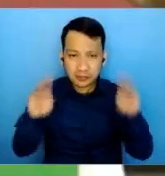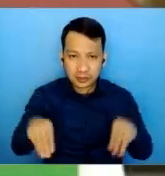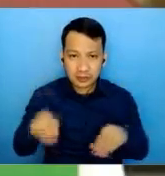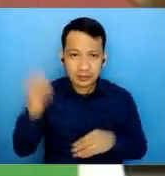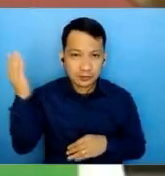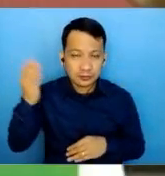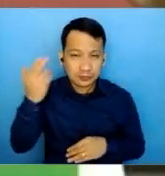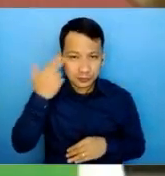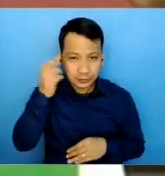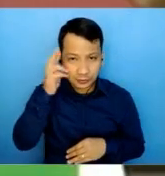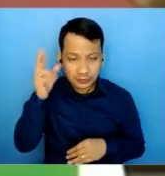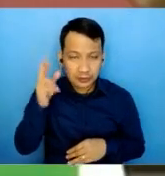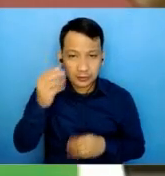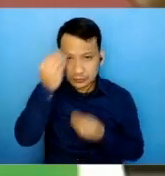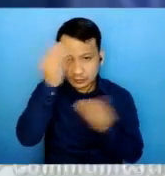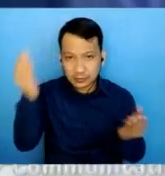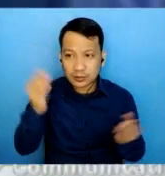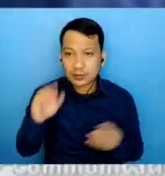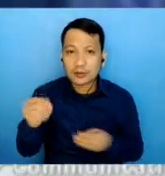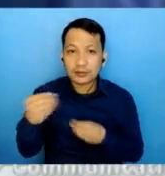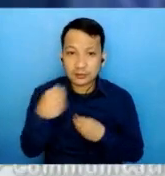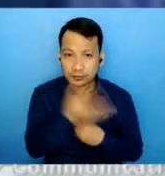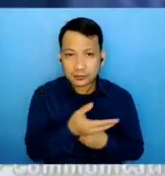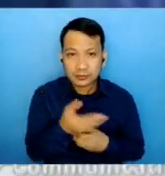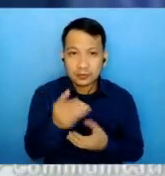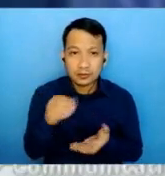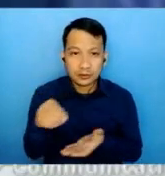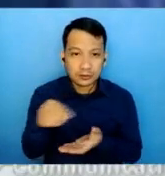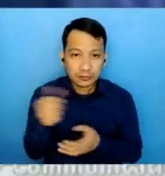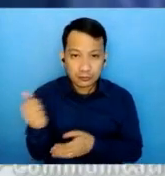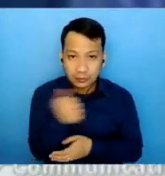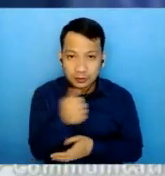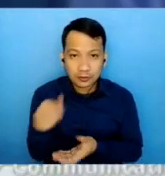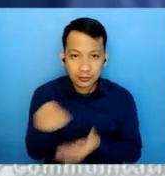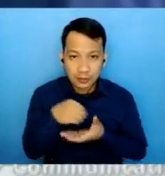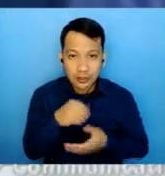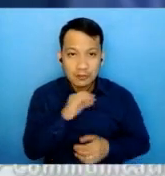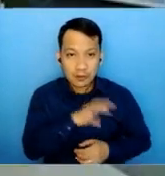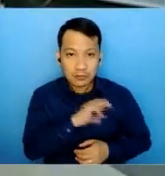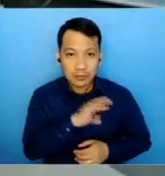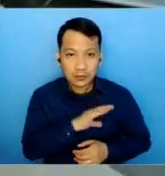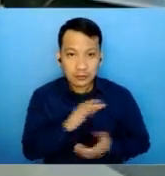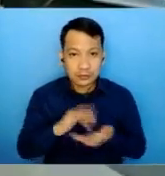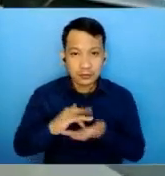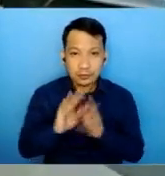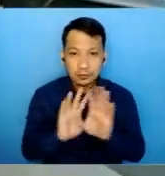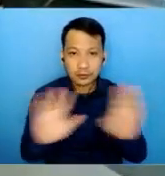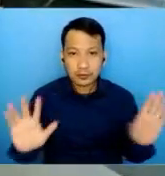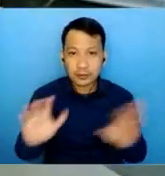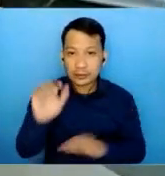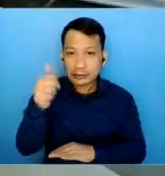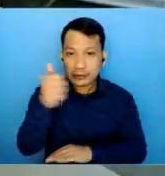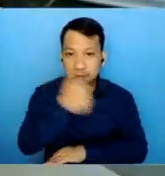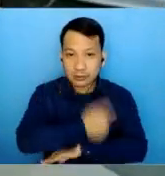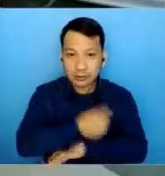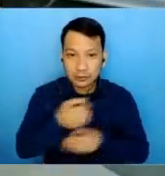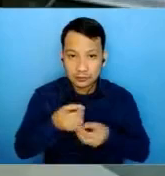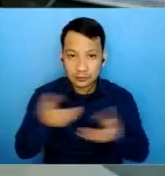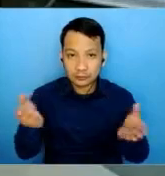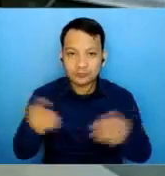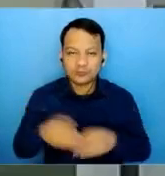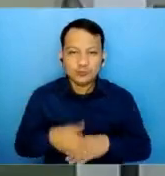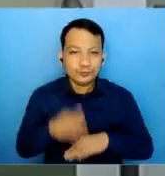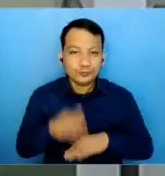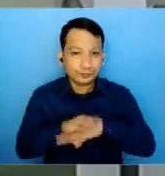Pangulong Duterte na ibigay na ang special risk allowance ng healthcare workers sa loob ng 10 araw. Nauna nang nagbanta ang